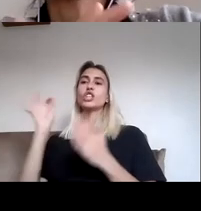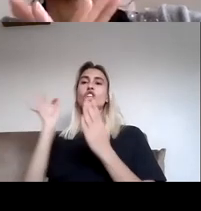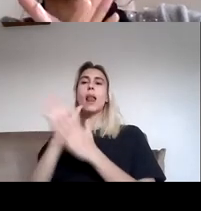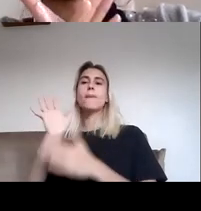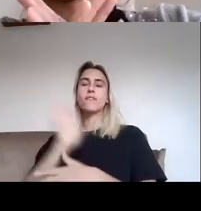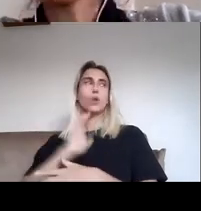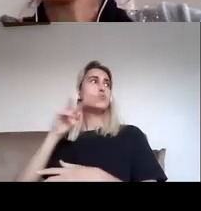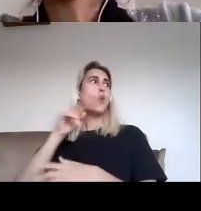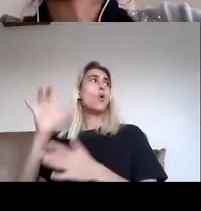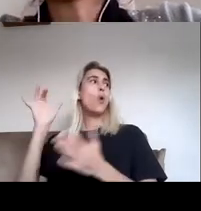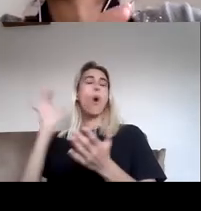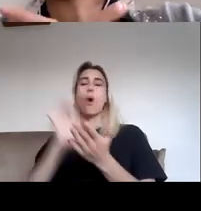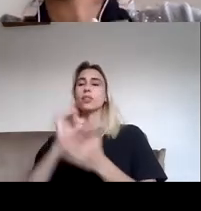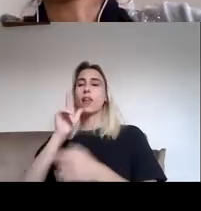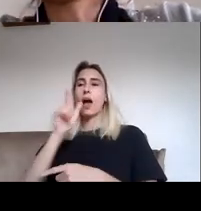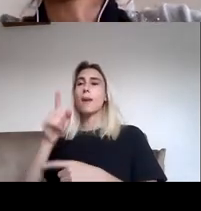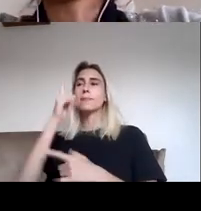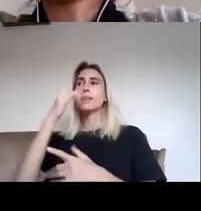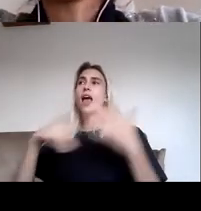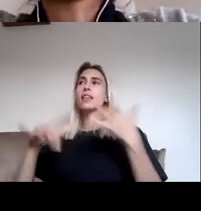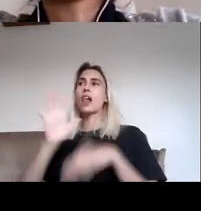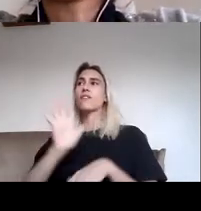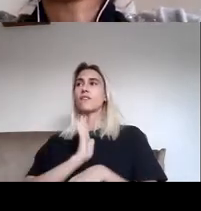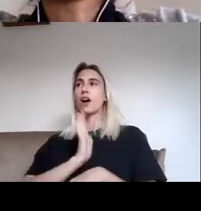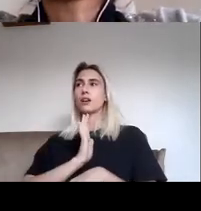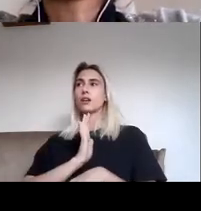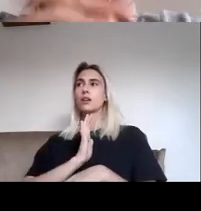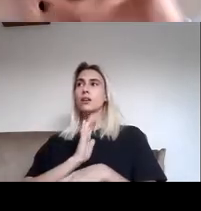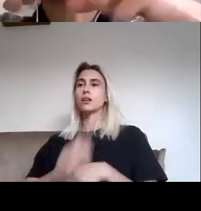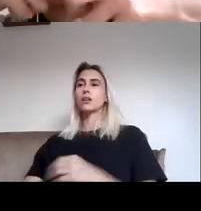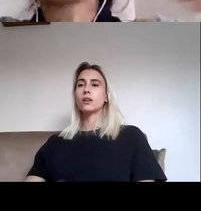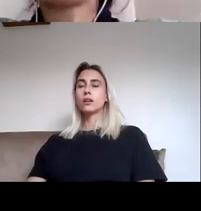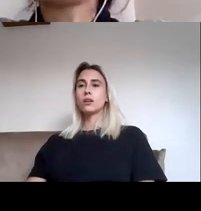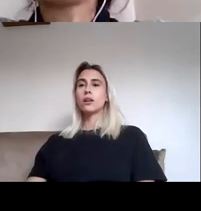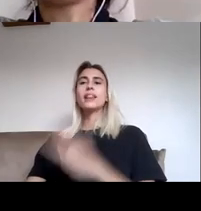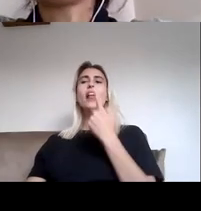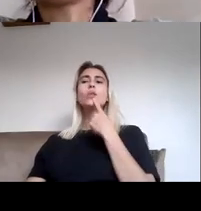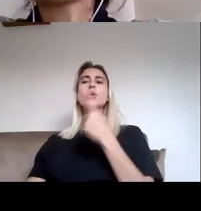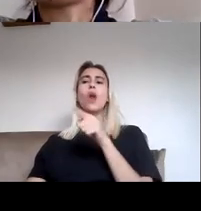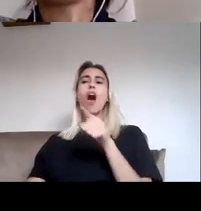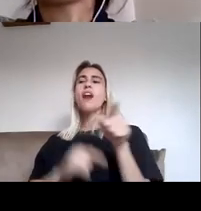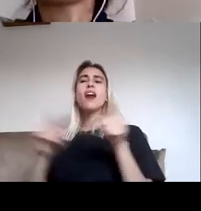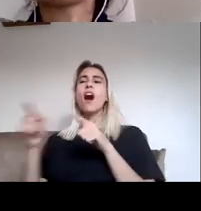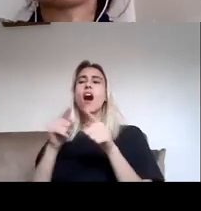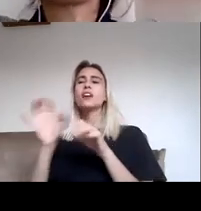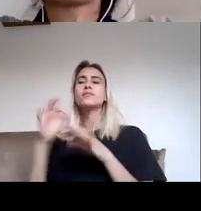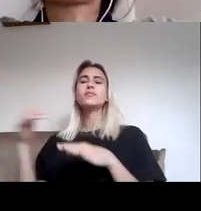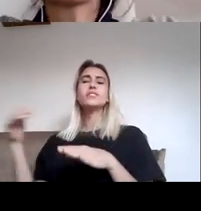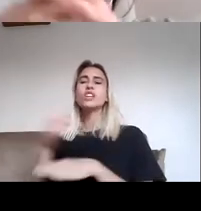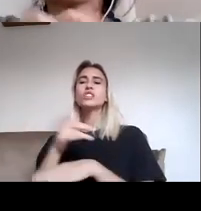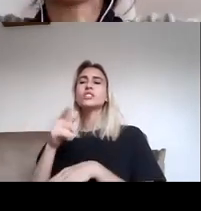yolun ortasında bir engelimiz var. Ne diyoruz o arada geçiş sağlayacağımız